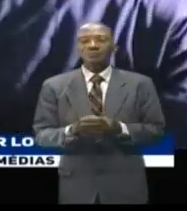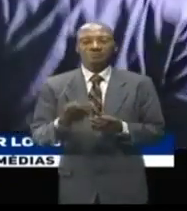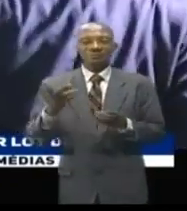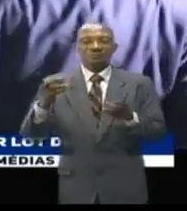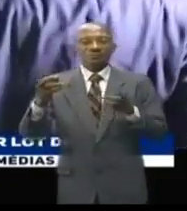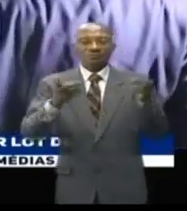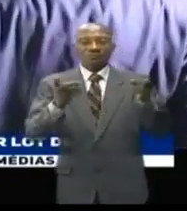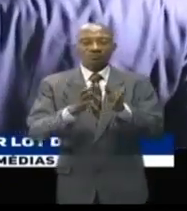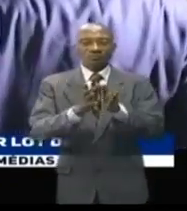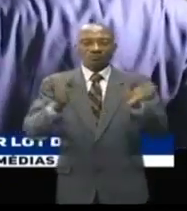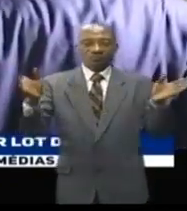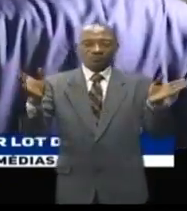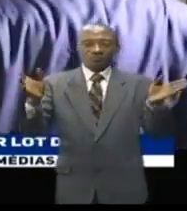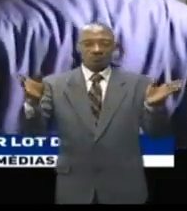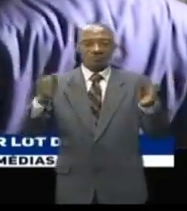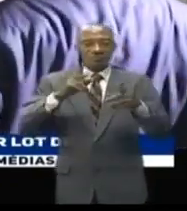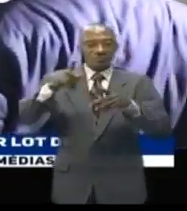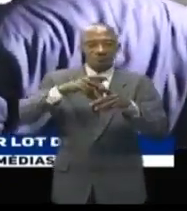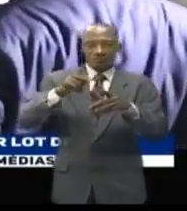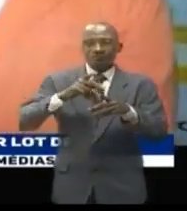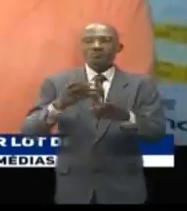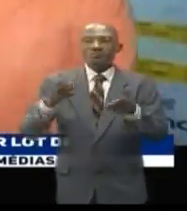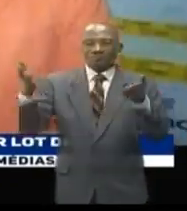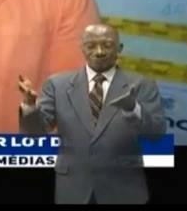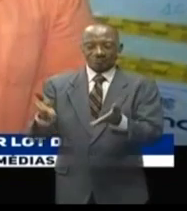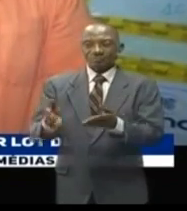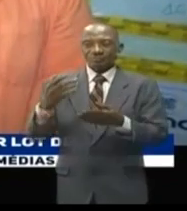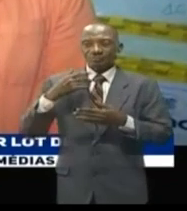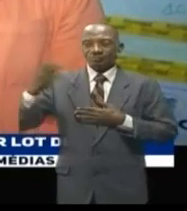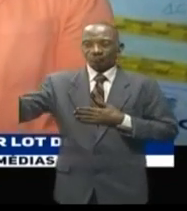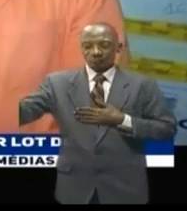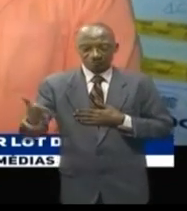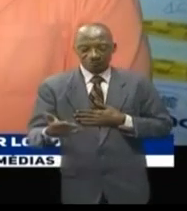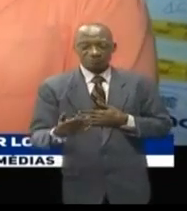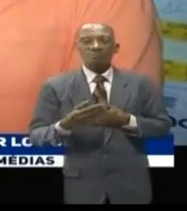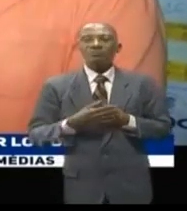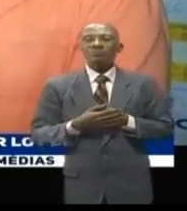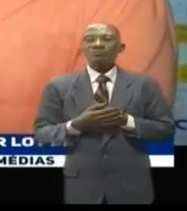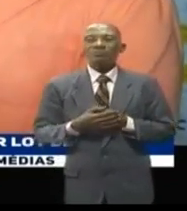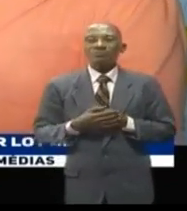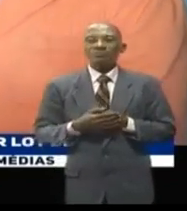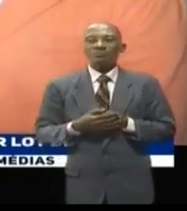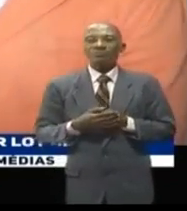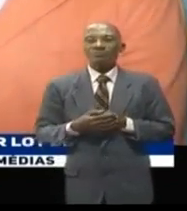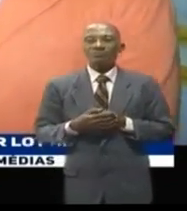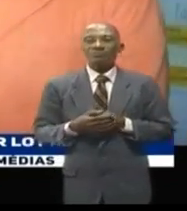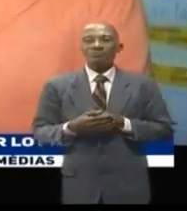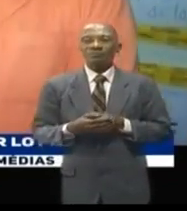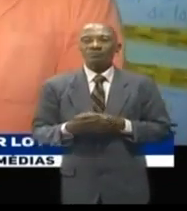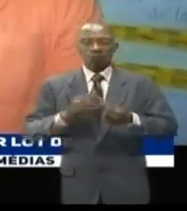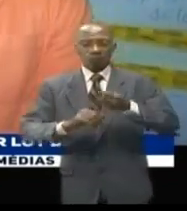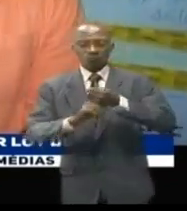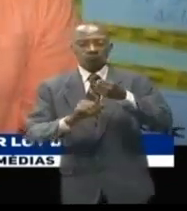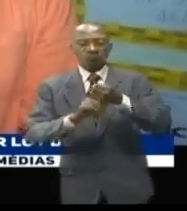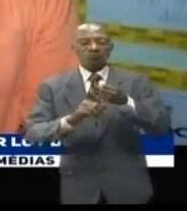qui la chaîne nationale a signé un partenariat un studiotec soutien la RTNC dans son projet de d'amélioration